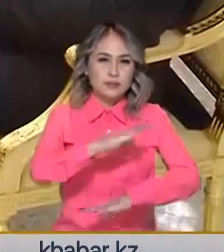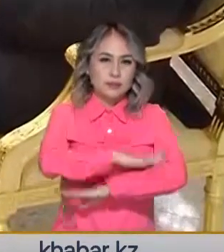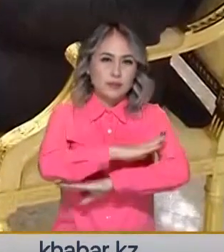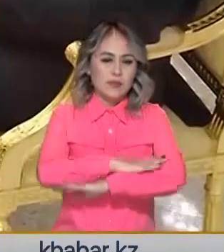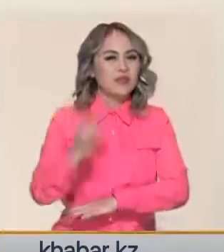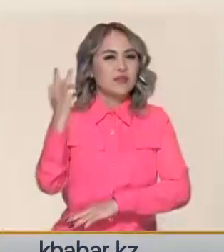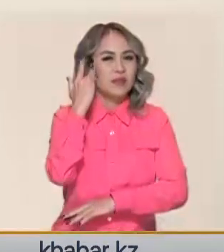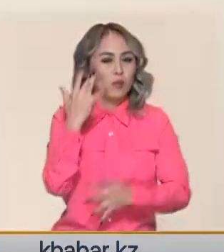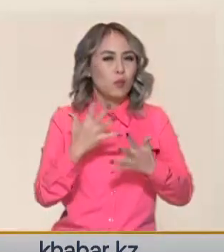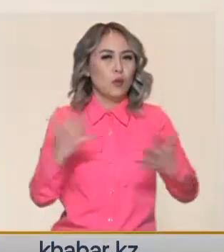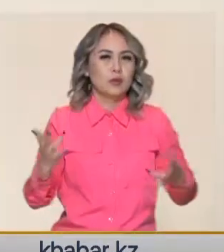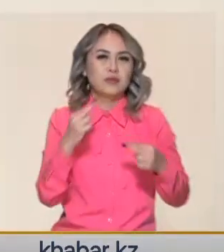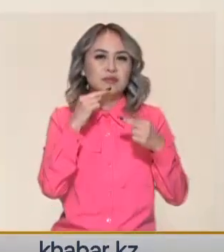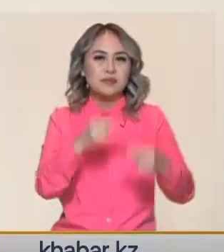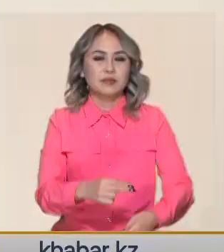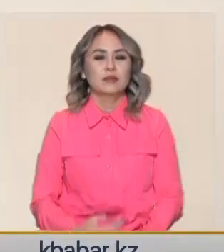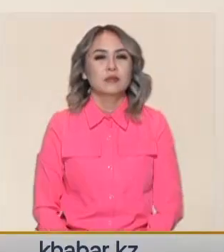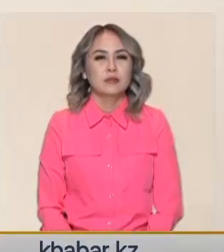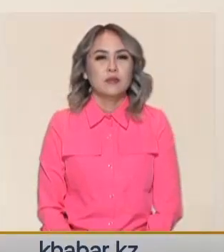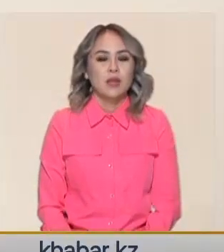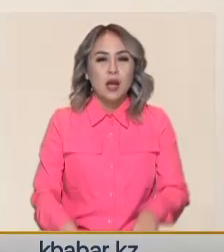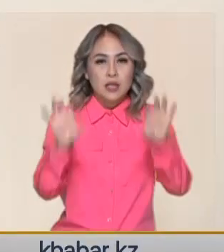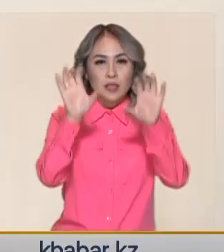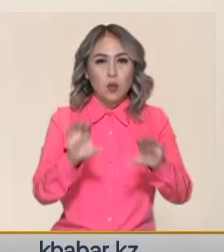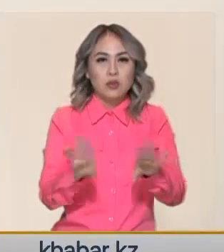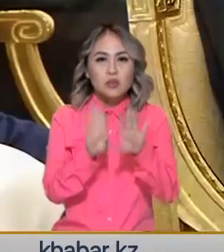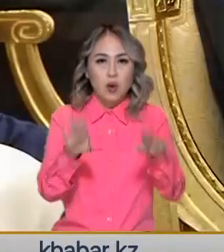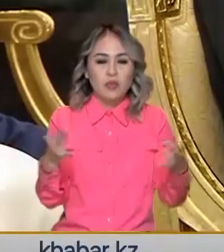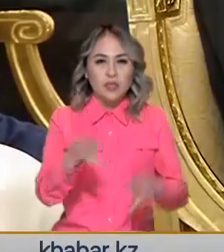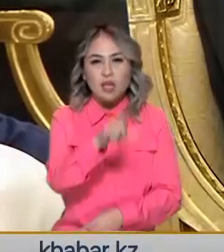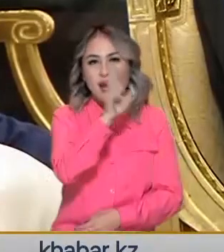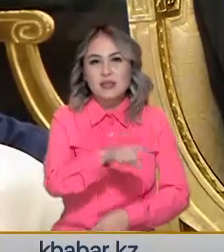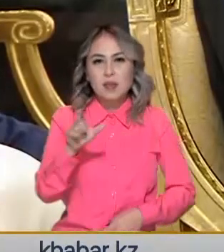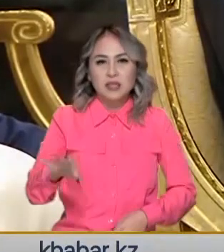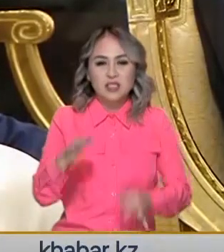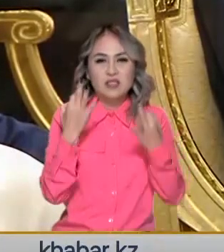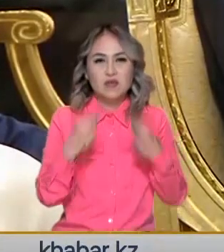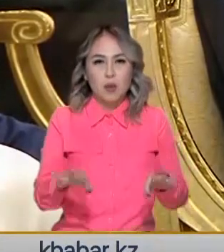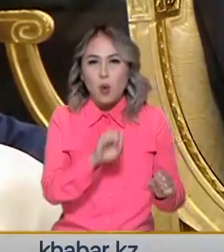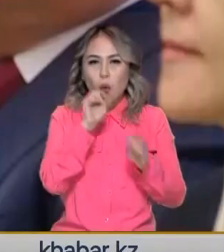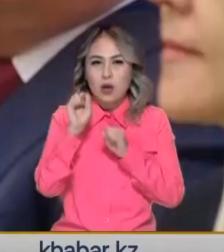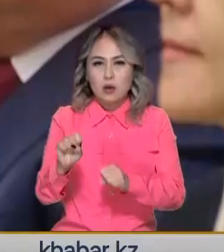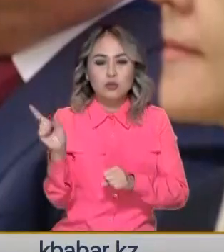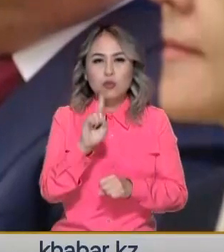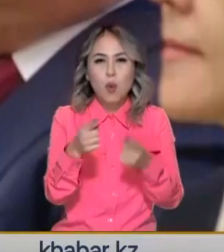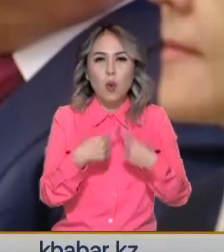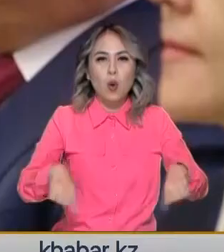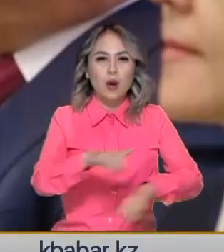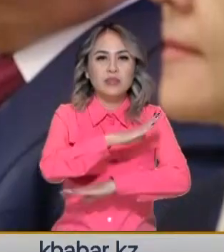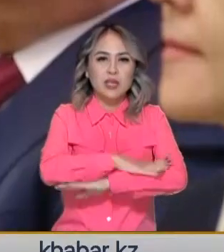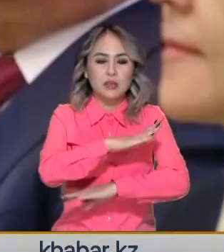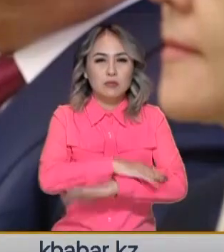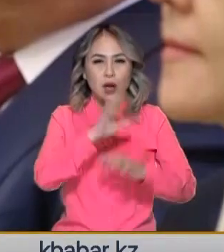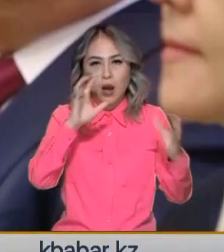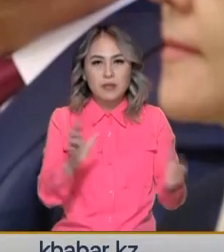ұдайы үстем тұруы керек деді. Закон для того и нужен. Заң азаматтардың құқықтары мен бостандықтарын қорғау, қоғамдағы тәртіпті